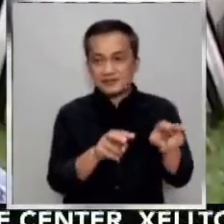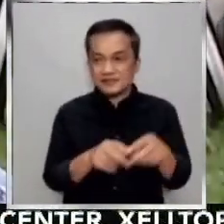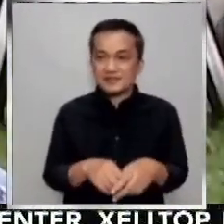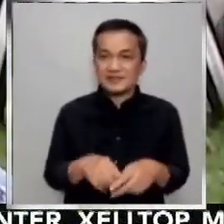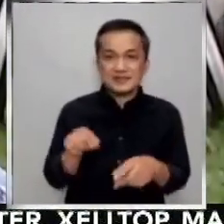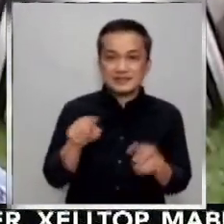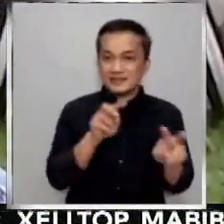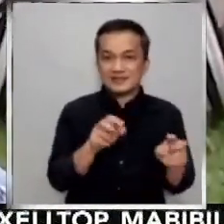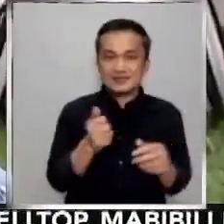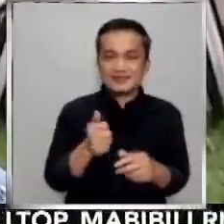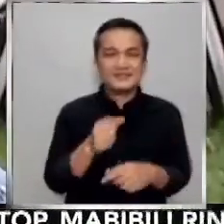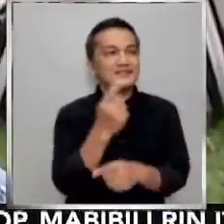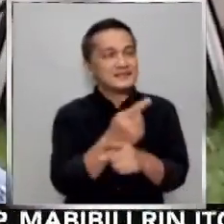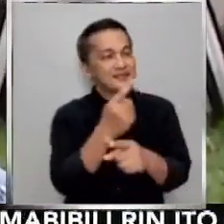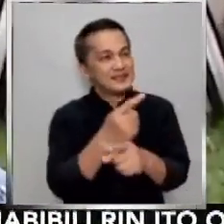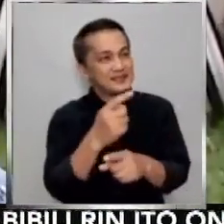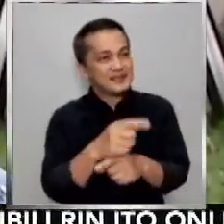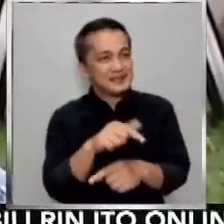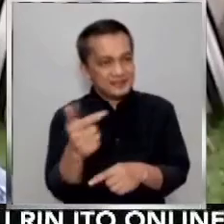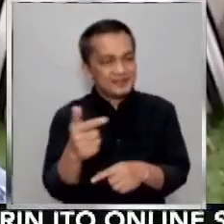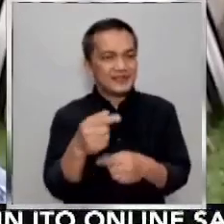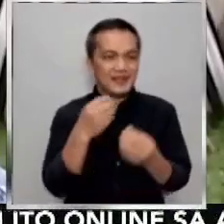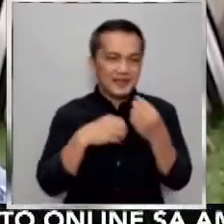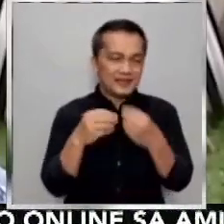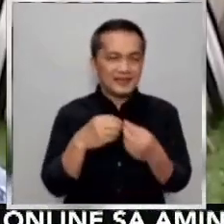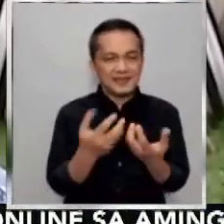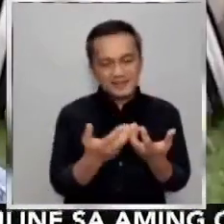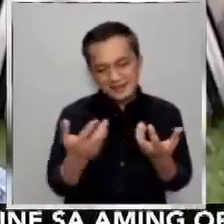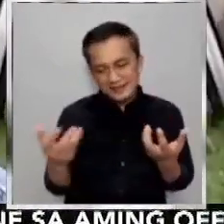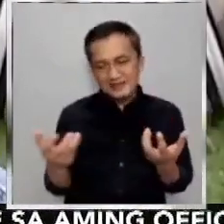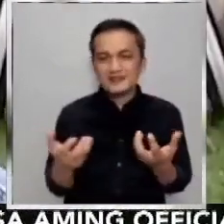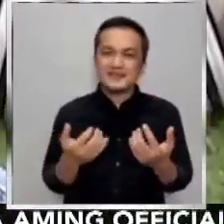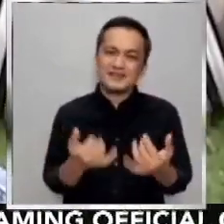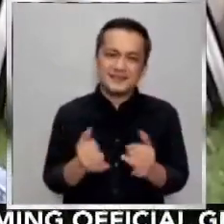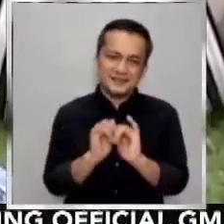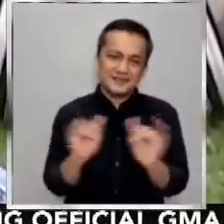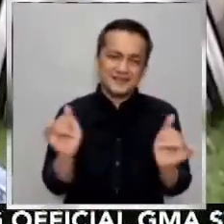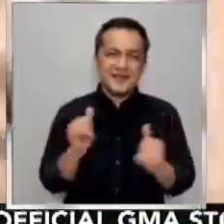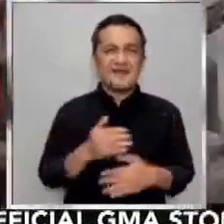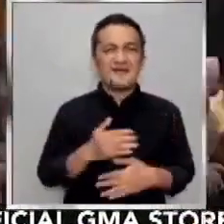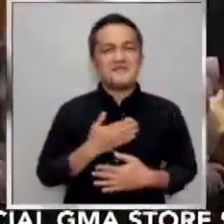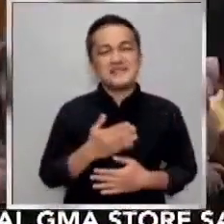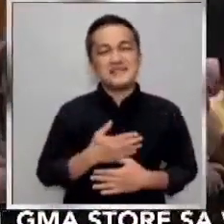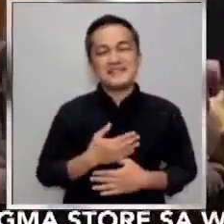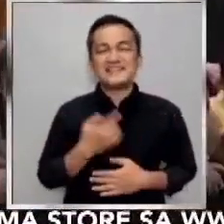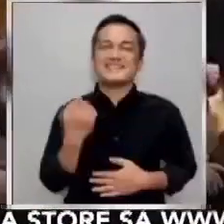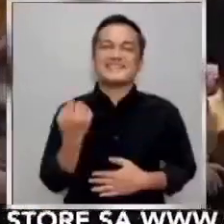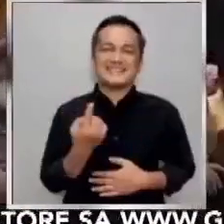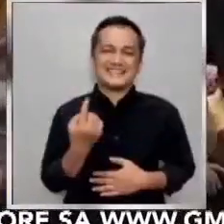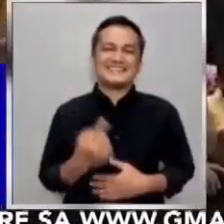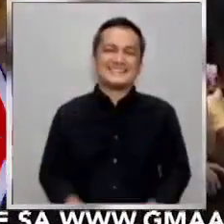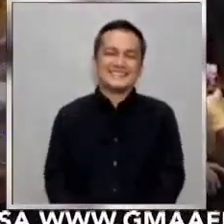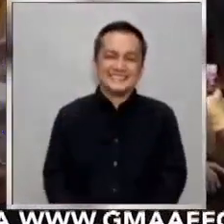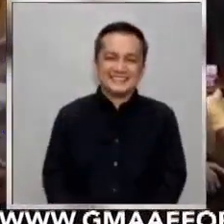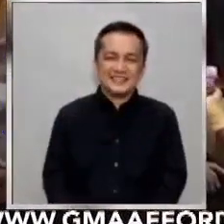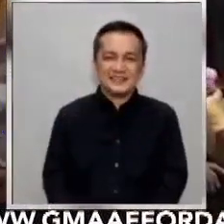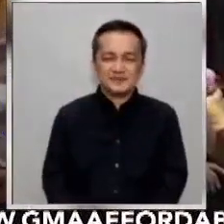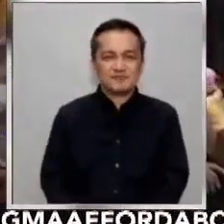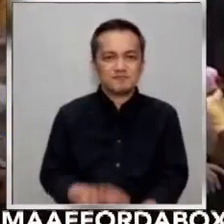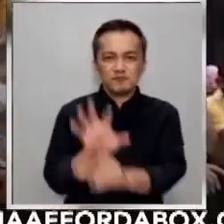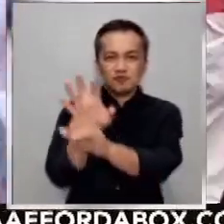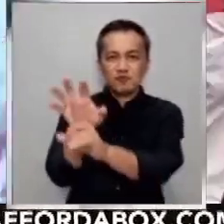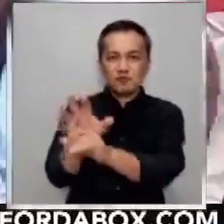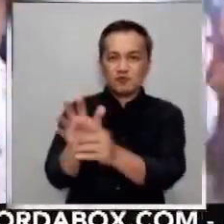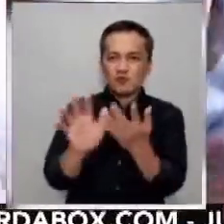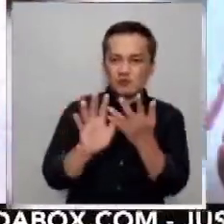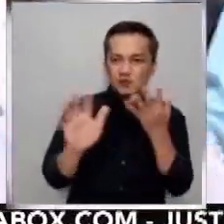po. Po, opo. Tapos salo-salo kayo ngayon. Ganun, ganun lang. Happy lang. Happy. Blockbuster naman ang pila papasok at